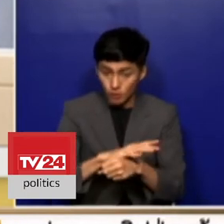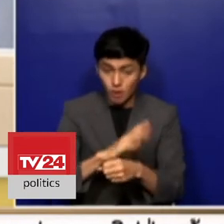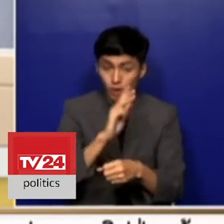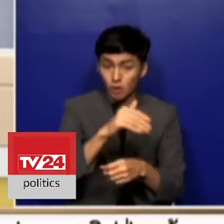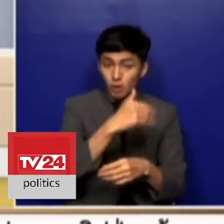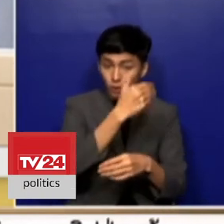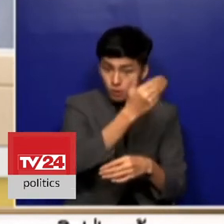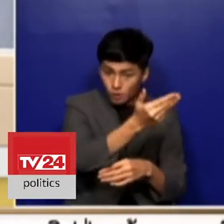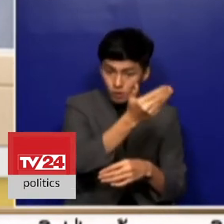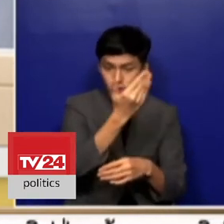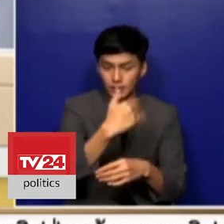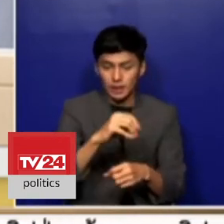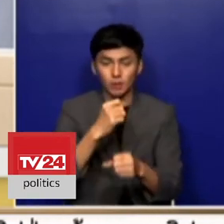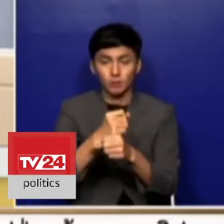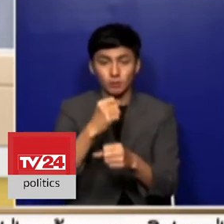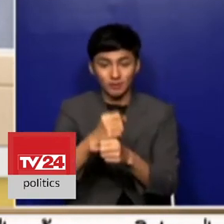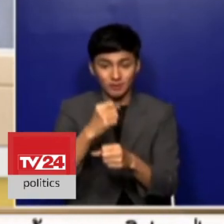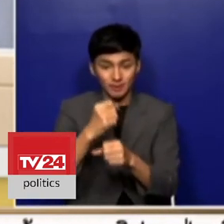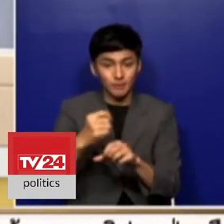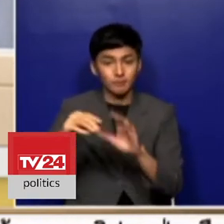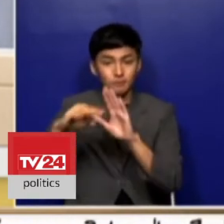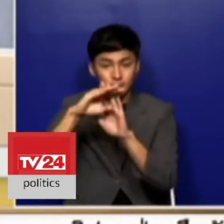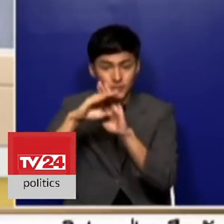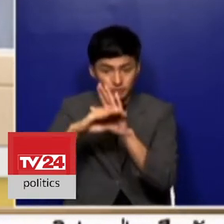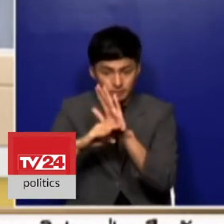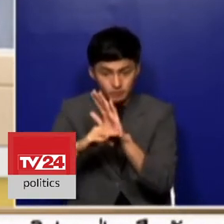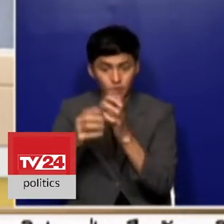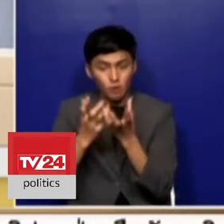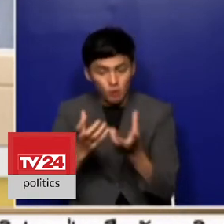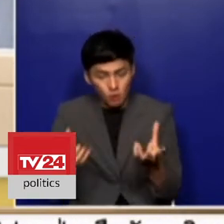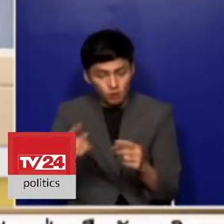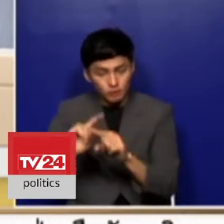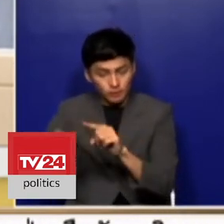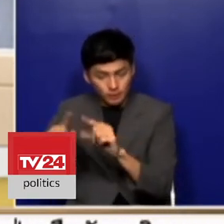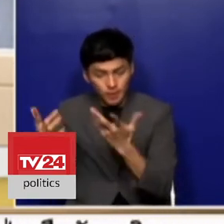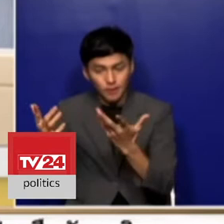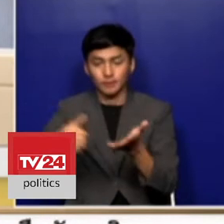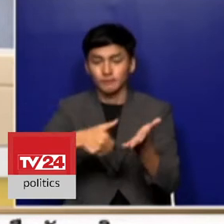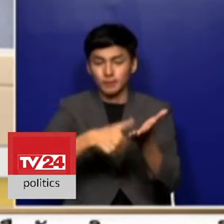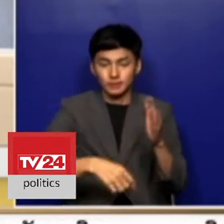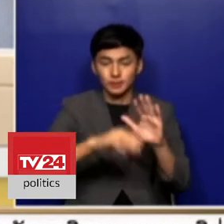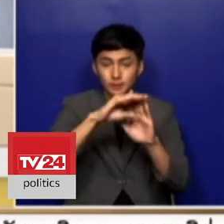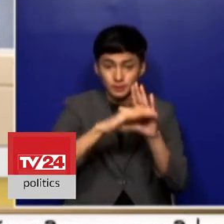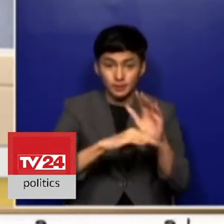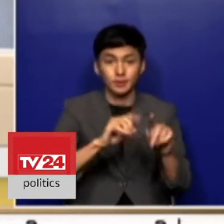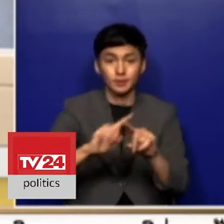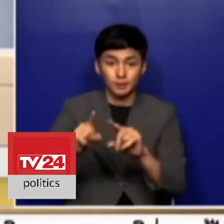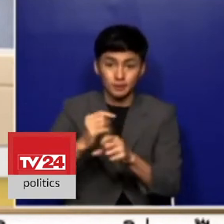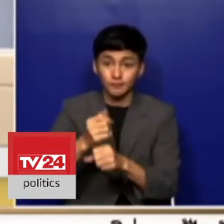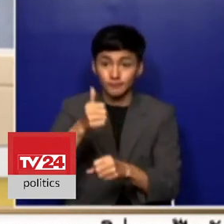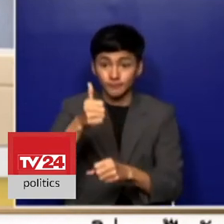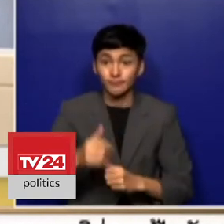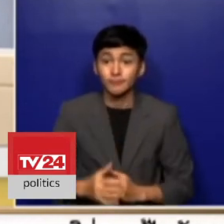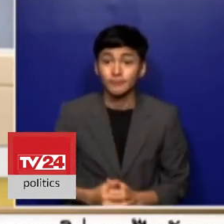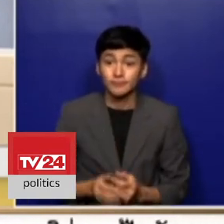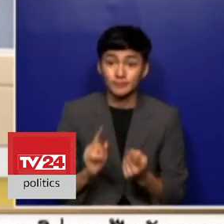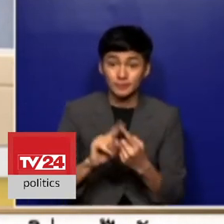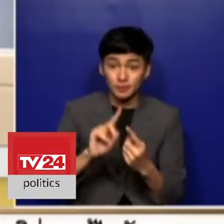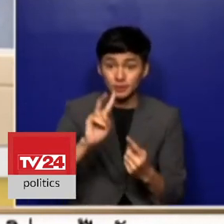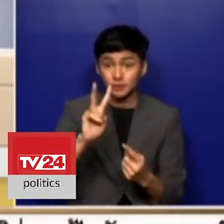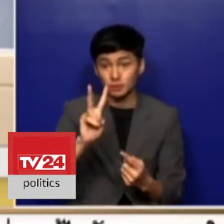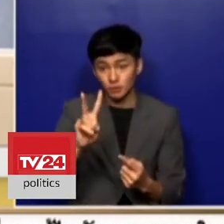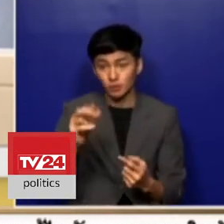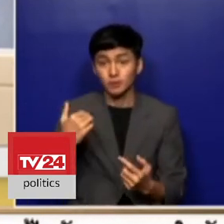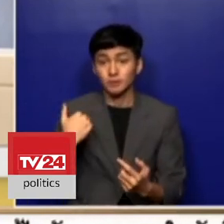จะสามารถระบุรายการสินค้าและกำหนดอัตราภาษีที่เหมาะสมได้ประเด็นที่ 2ค่ะที่ฉันได้ตั้งข้อ